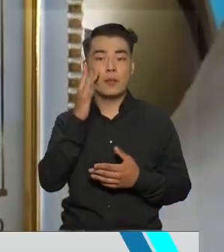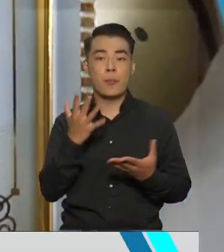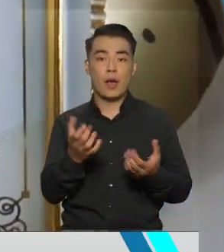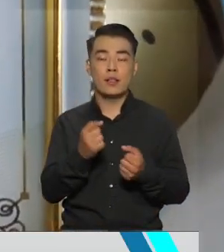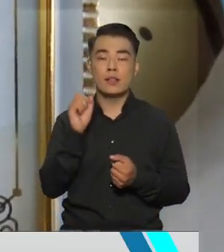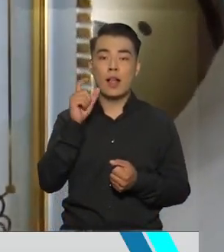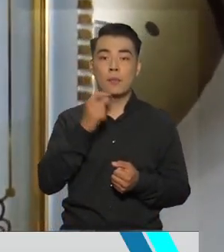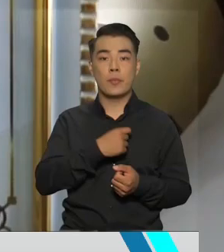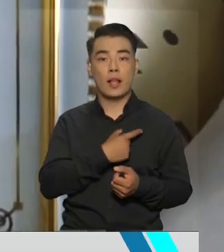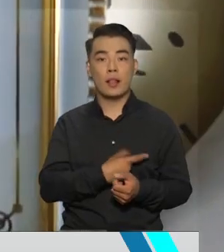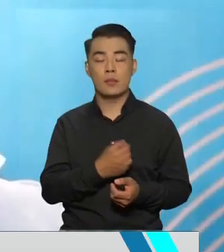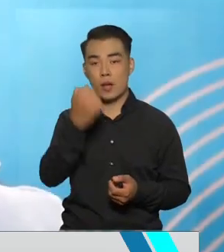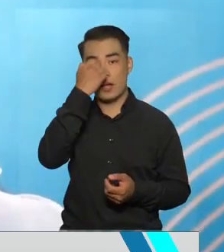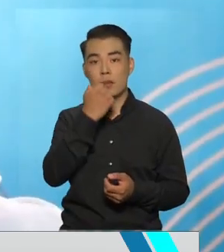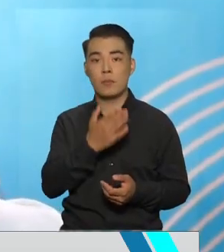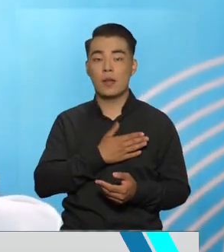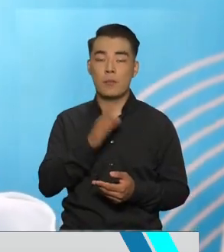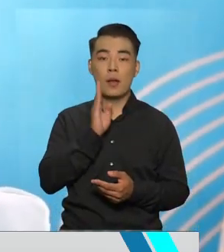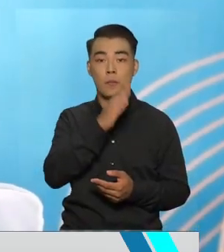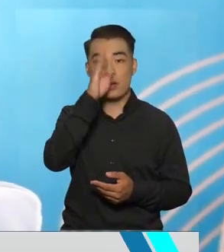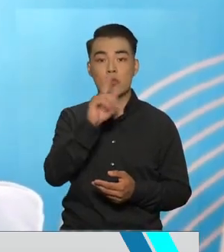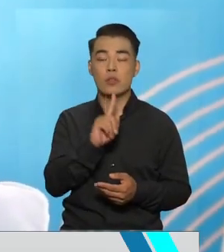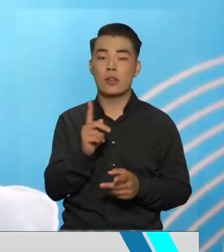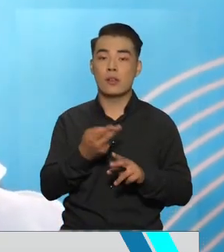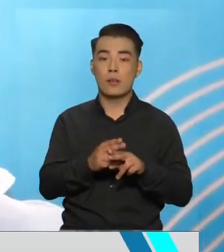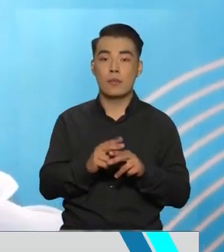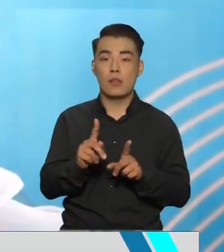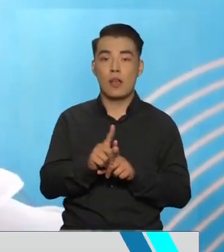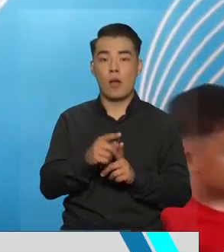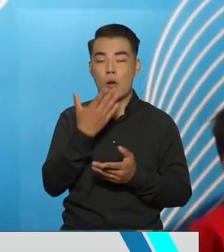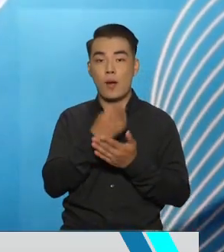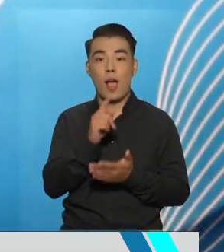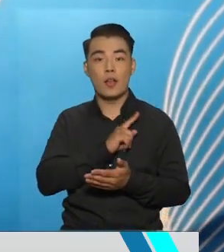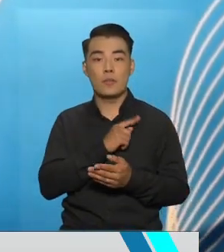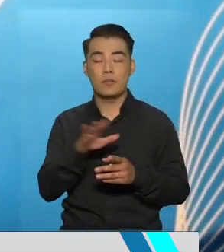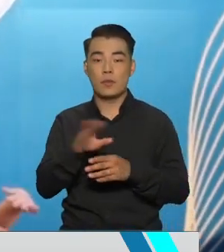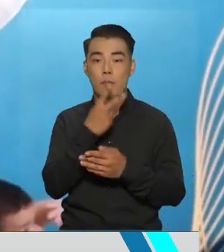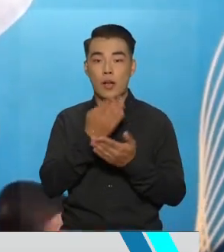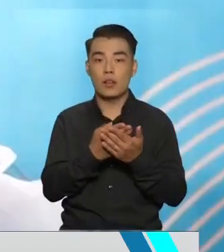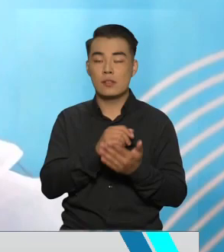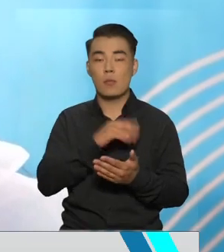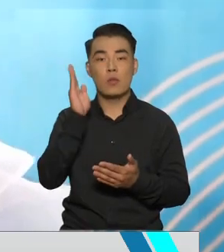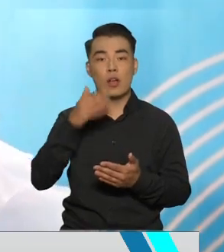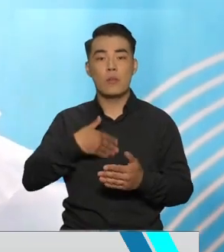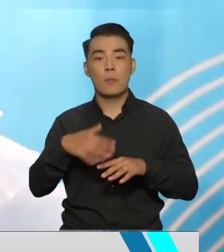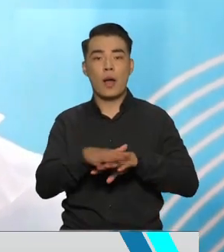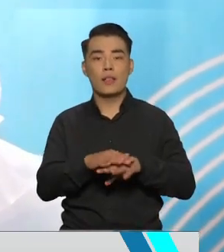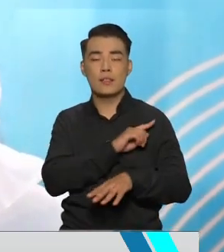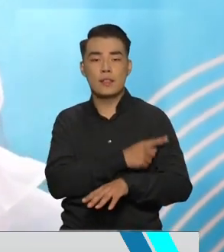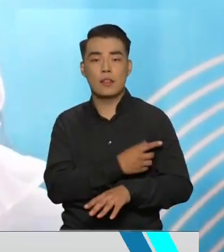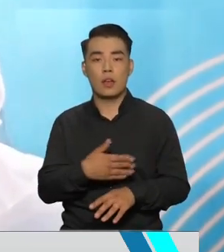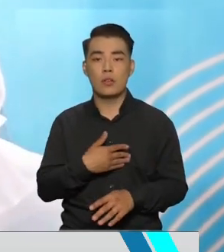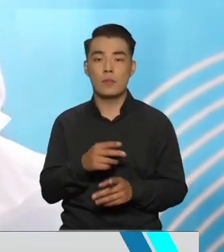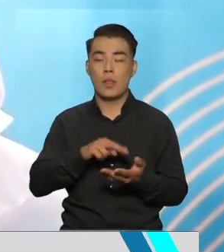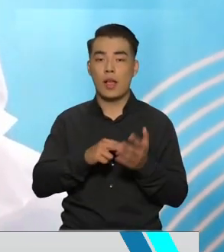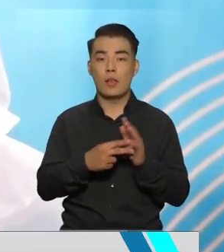знак Алтын-Бельгі. Спасибо моим родителям. Думаю, я оправдала их ожидания. В будущем я хочу стать учителем математики. В планах